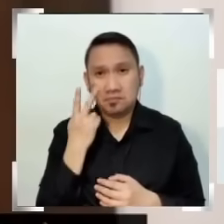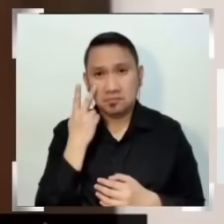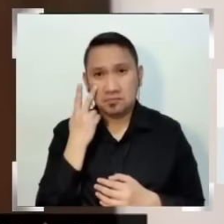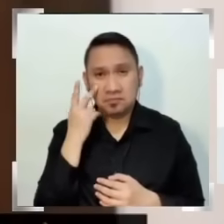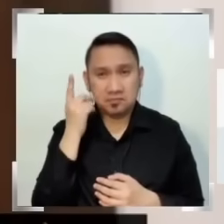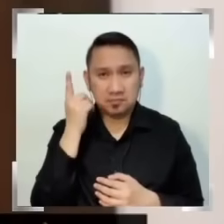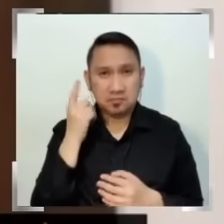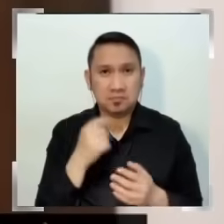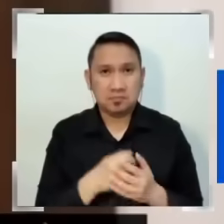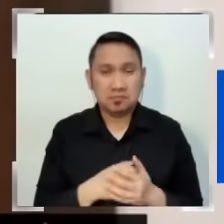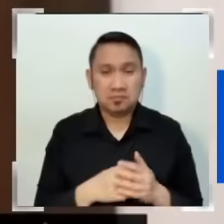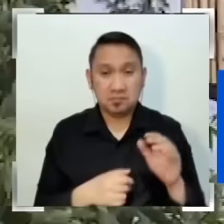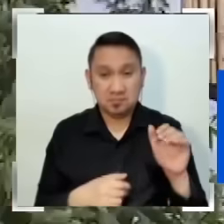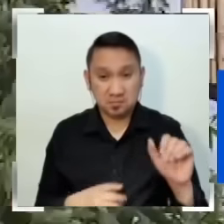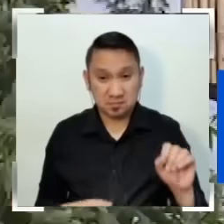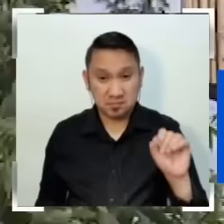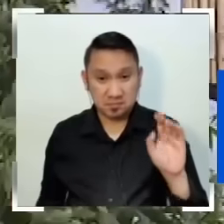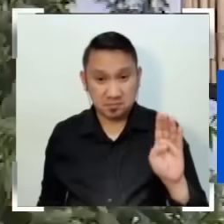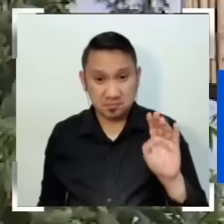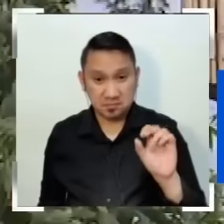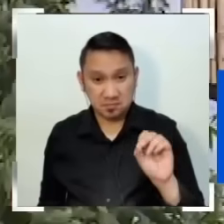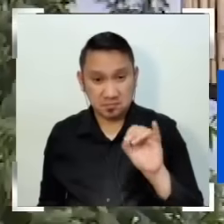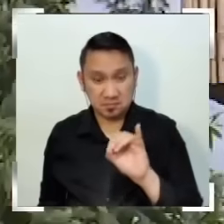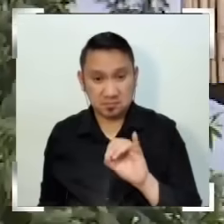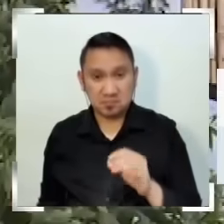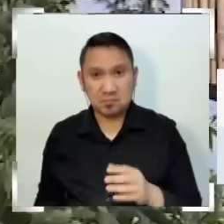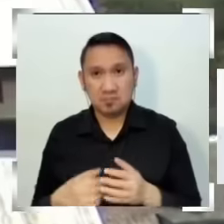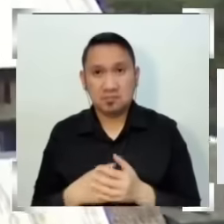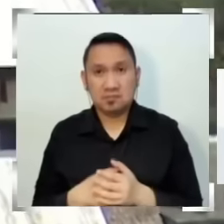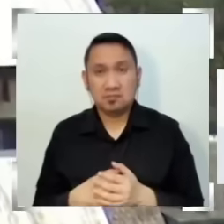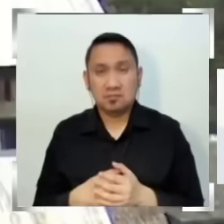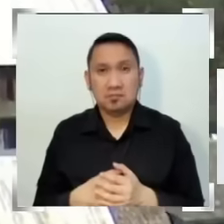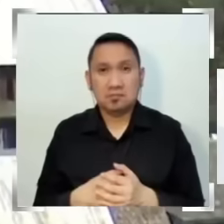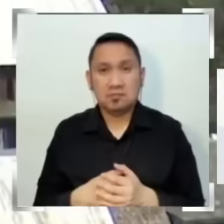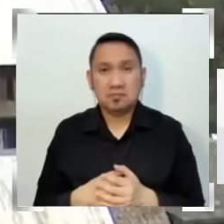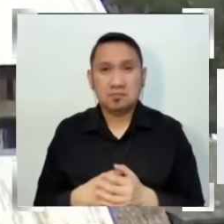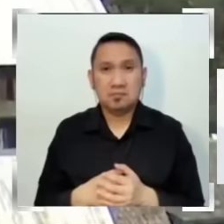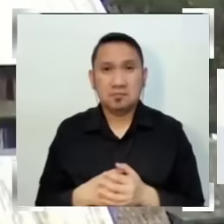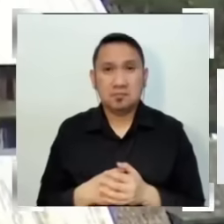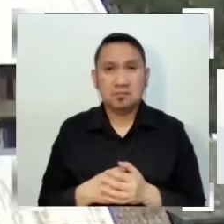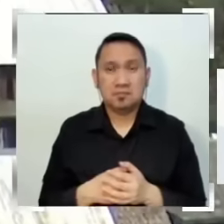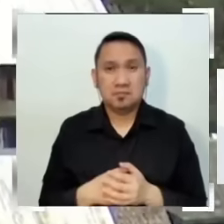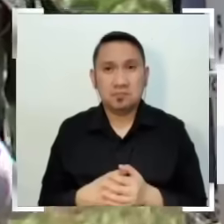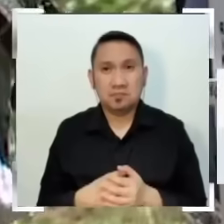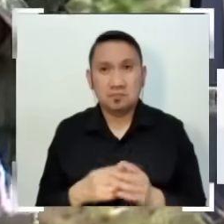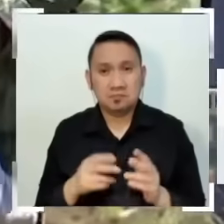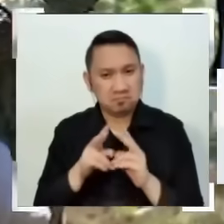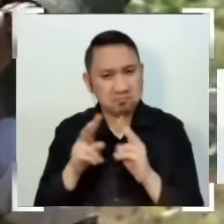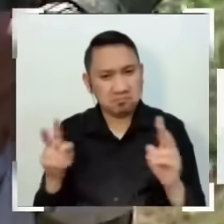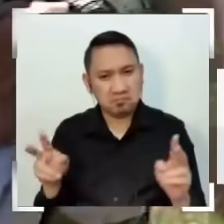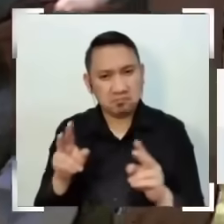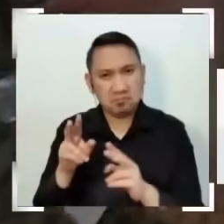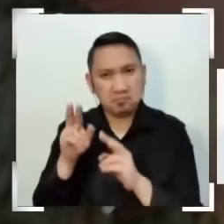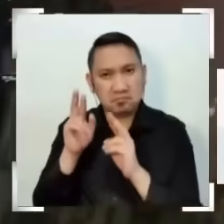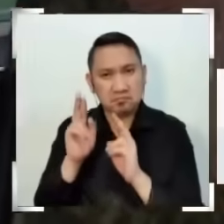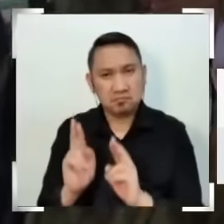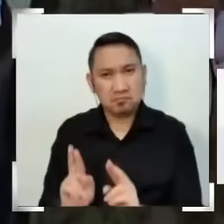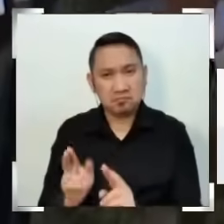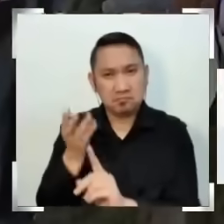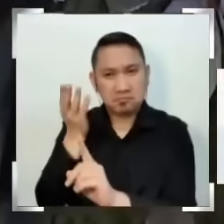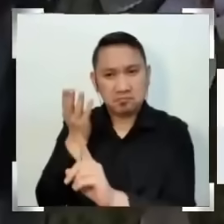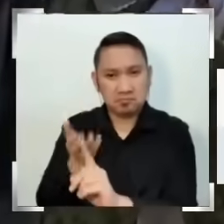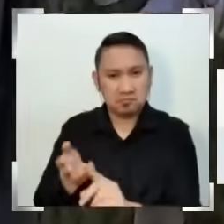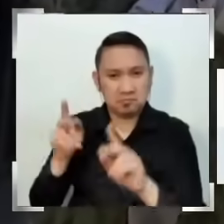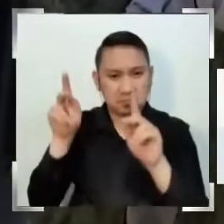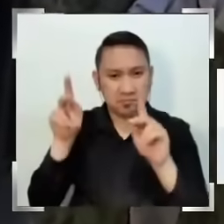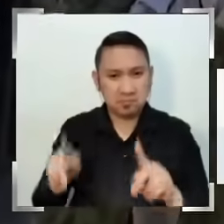SBSI yung strict reverence to a single personality.